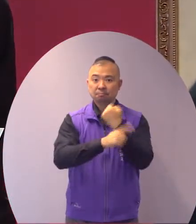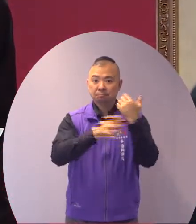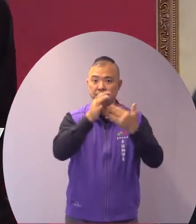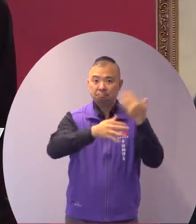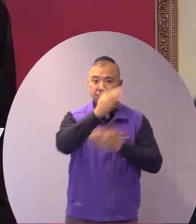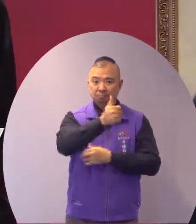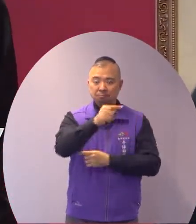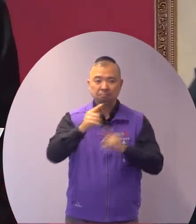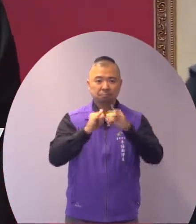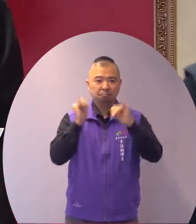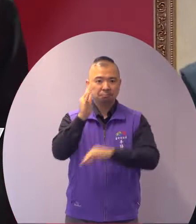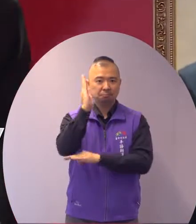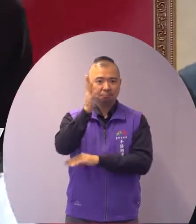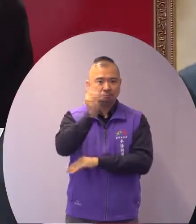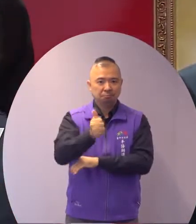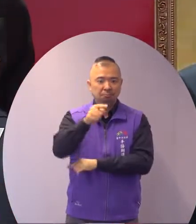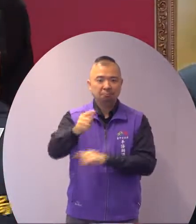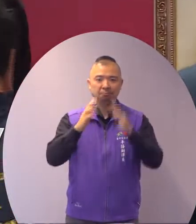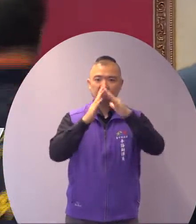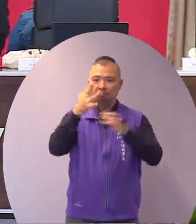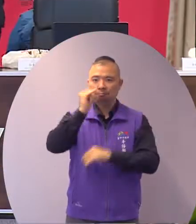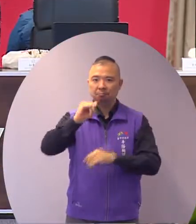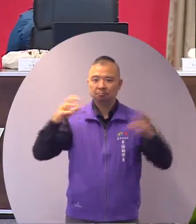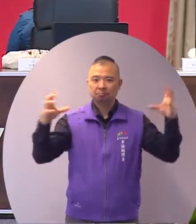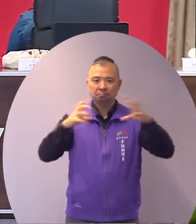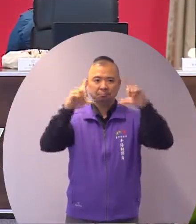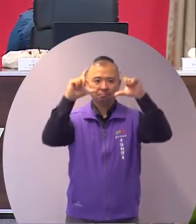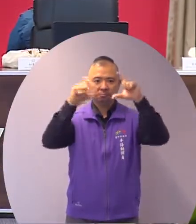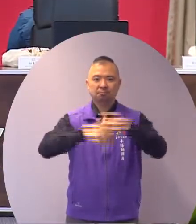法制局局长、民政局局长一同上台与市长合影。